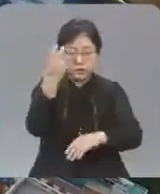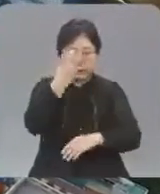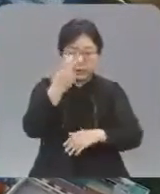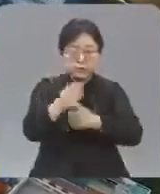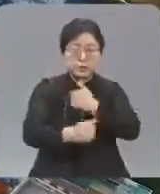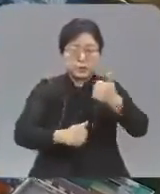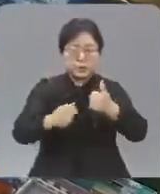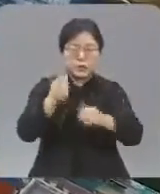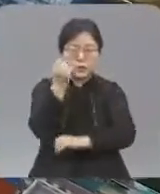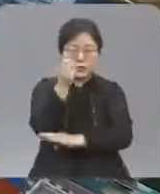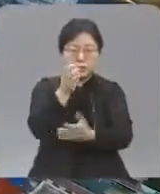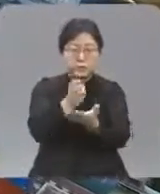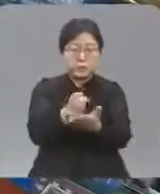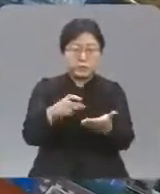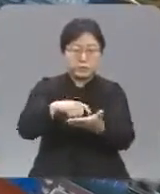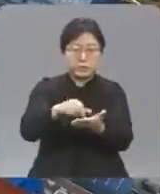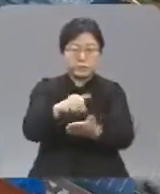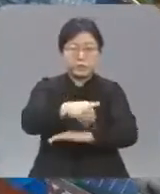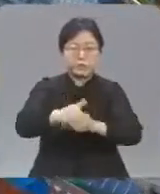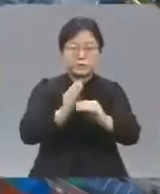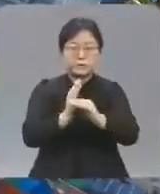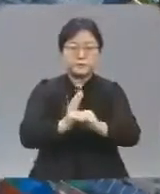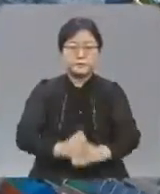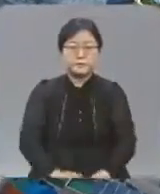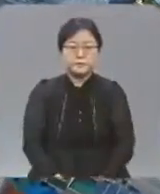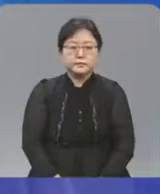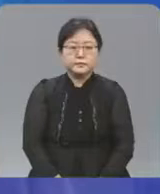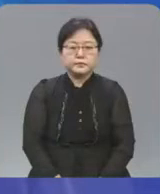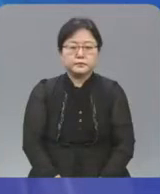등에서 이 원칙을 적용할 예정입니다.